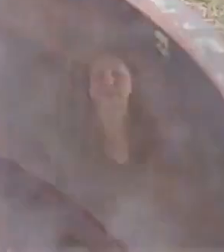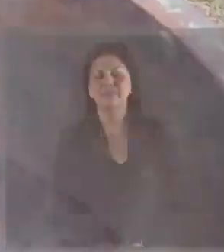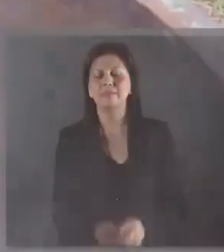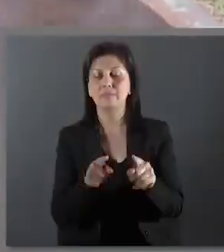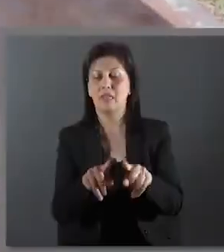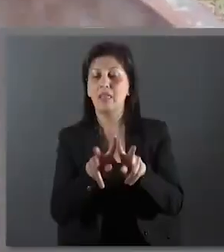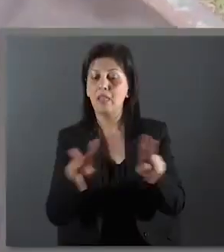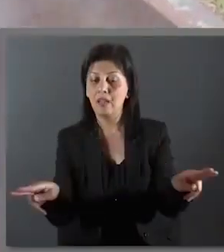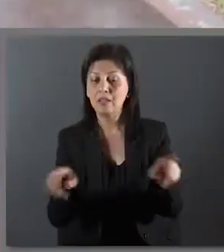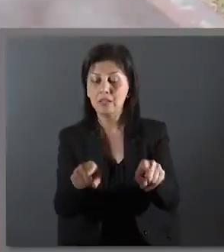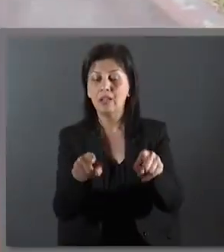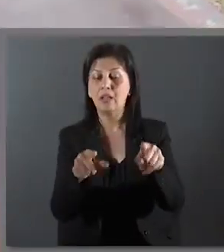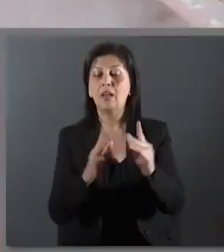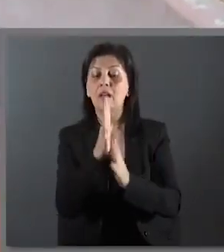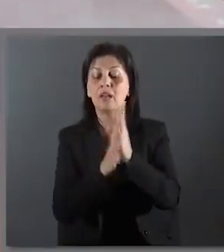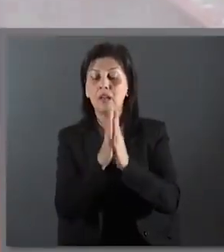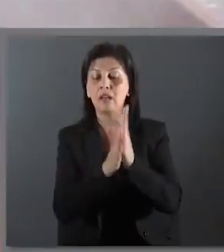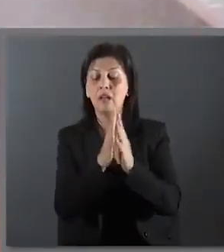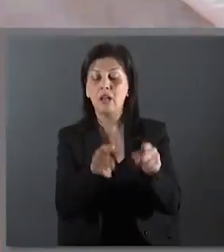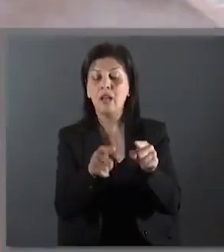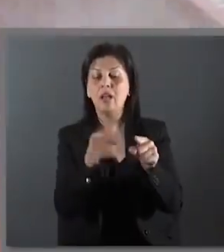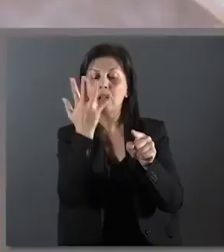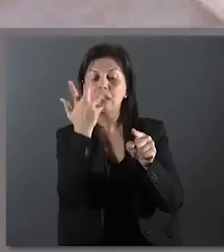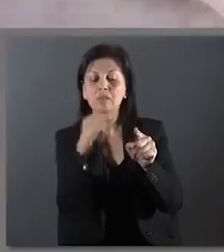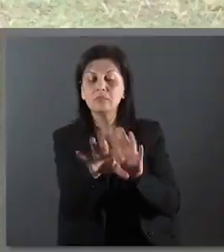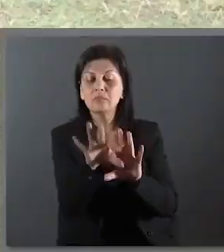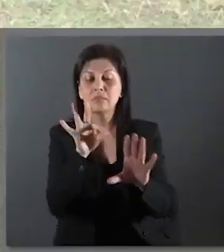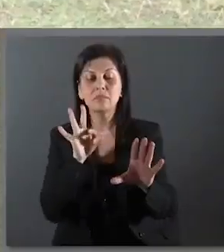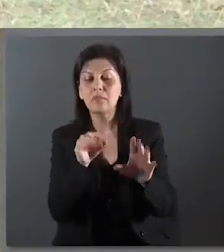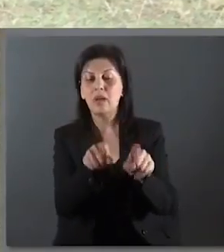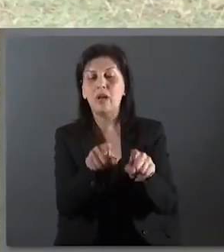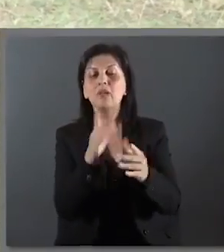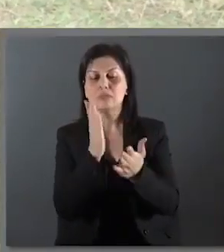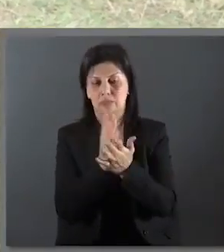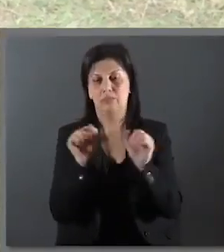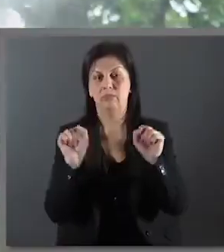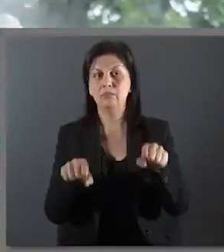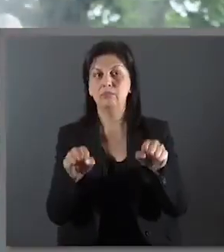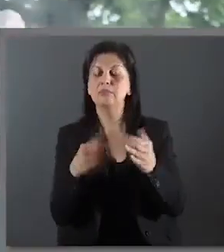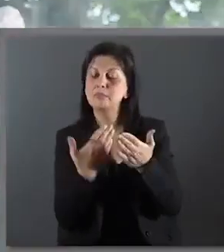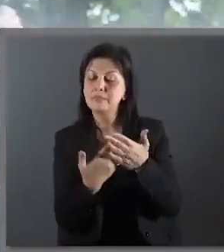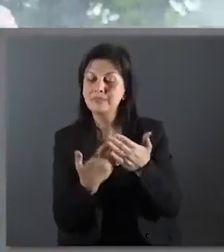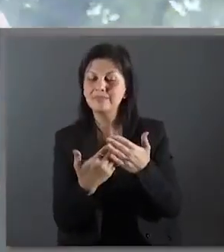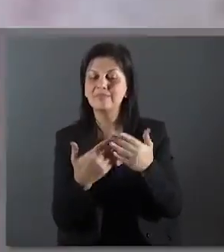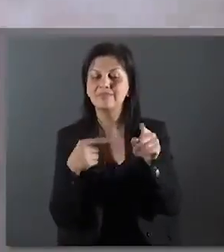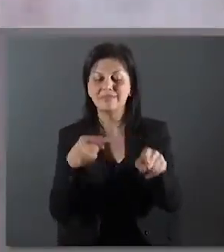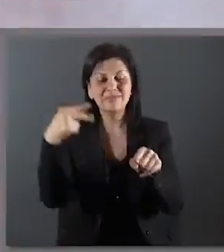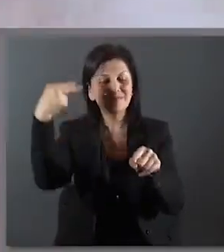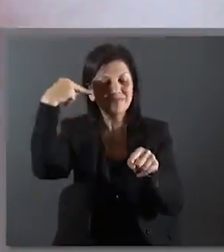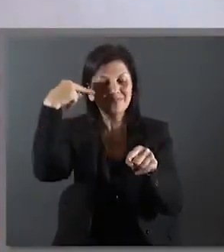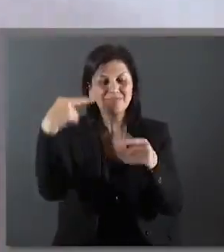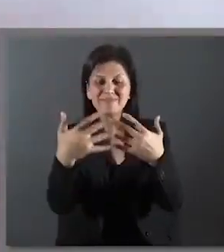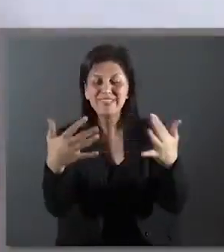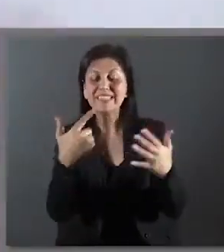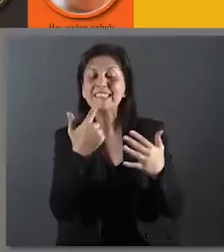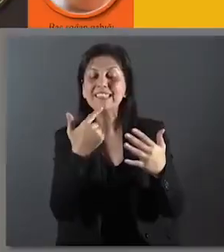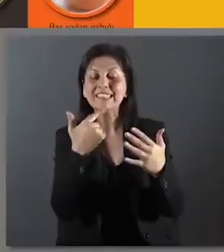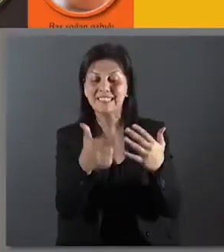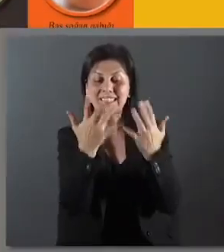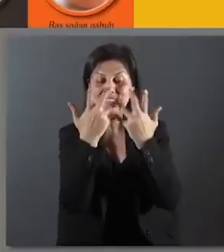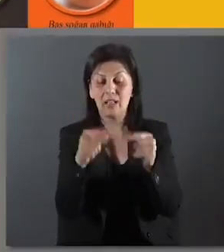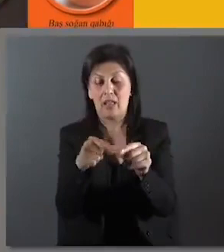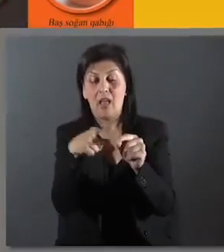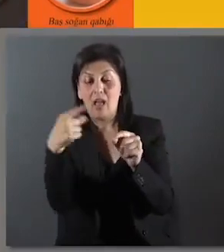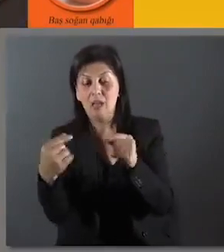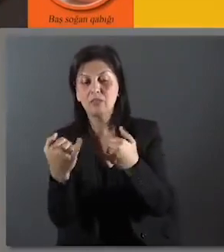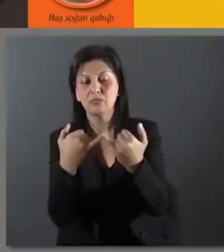Eyni bitkinin müxtəlif hissələri ayrı-ayrı rəng çalarlarının əldə olunmasına imkan verirdi. Məsələn, kəndalaşın gilə meyvəsindən